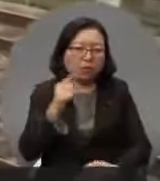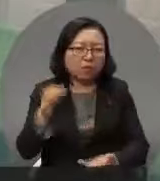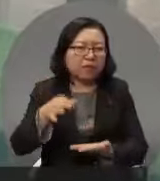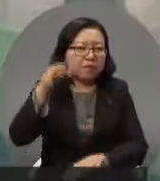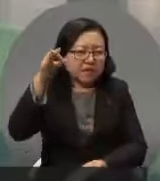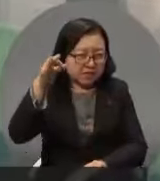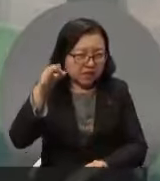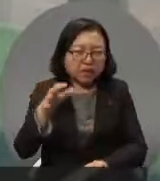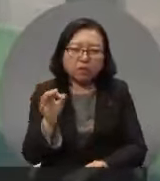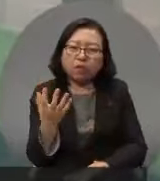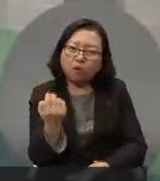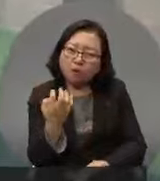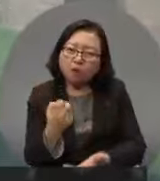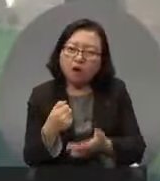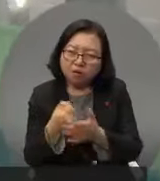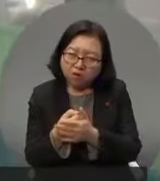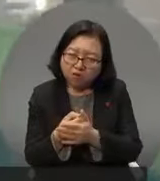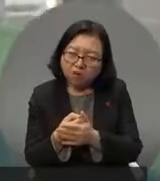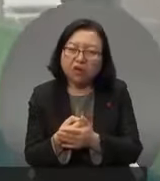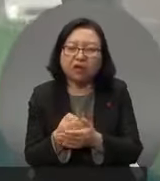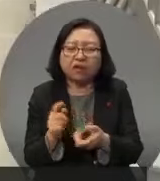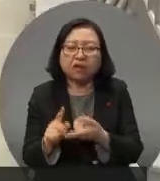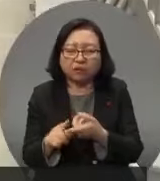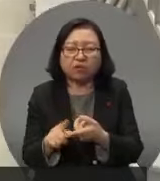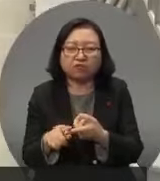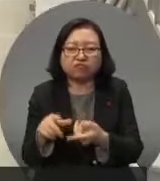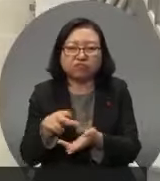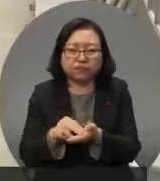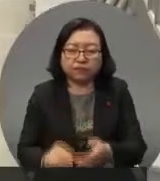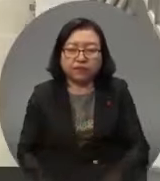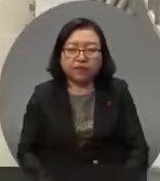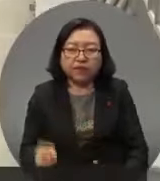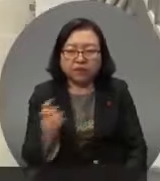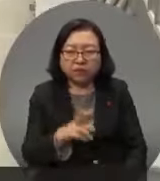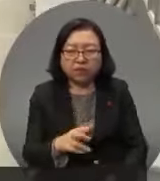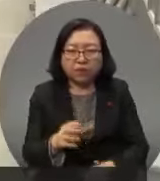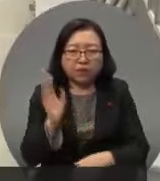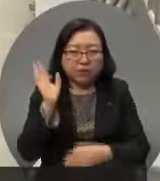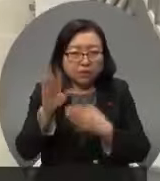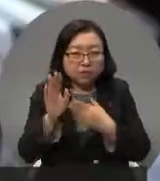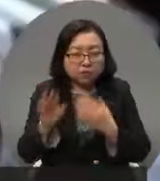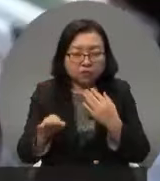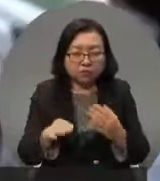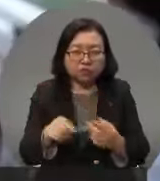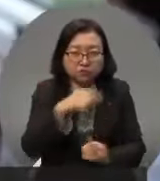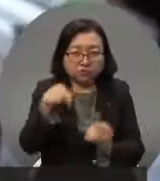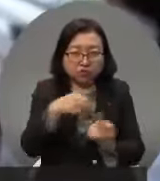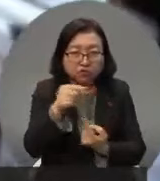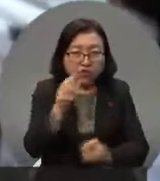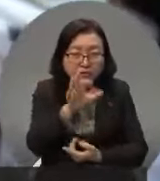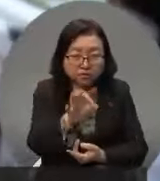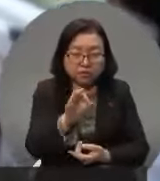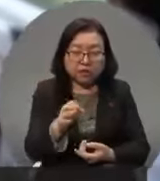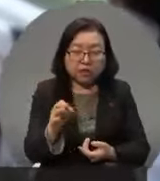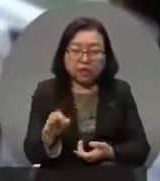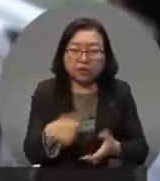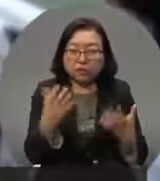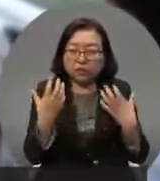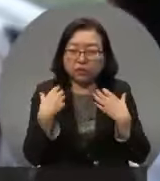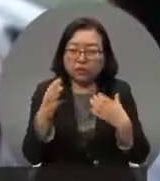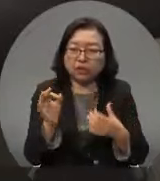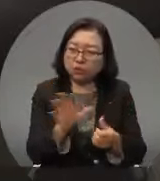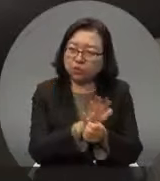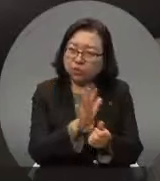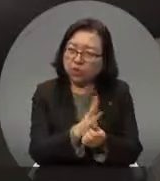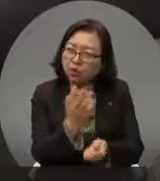문제도 남아 있습니다 준공 이후 운영비 보전 여부도 관건인데 충청북도는 계획이 없다는